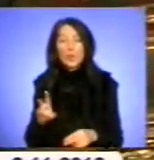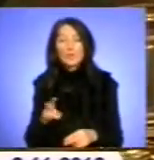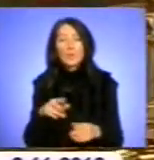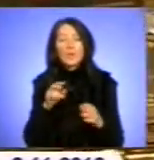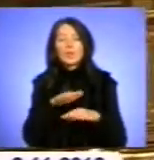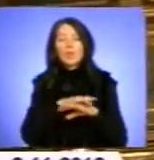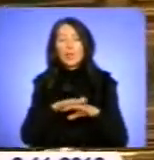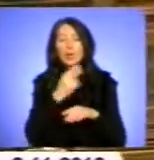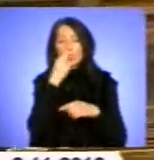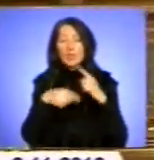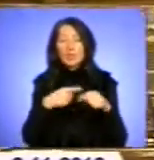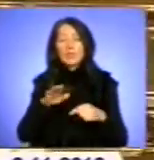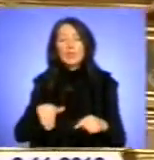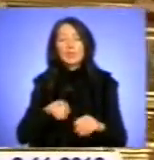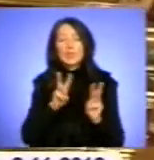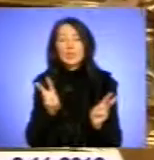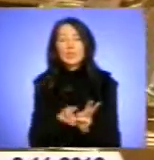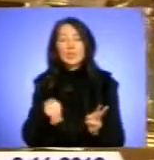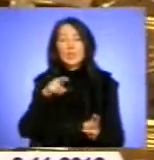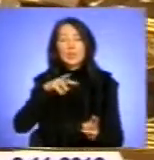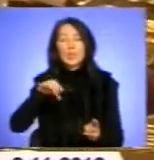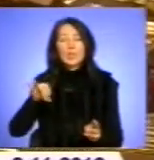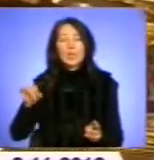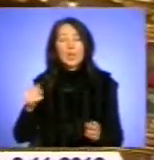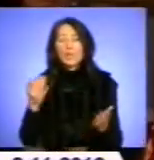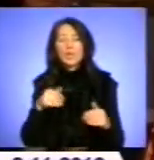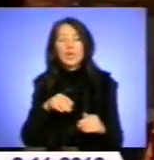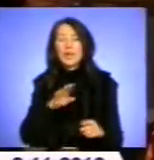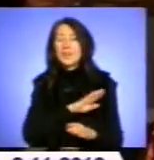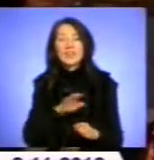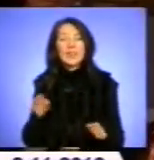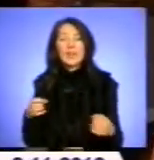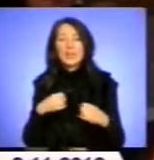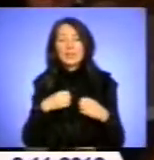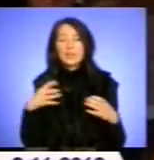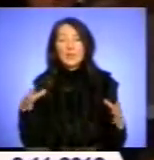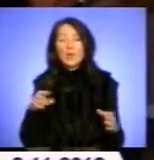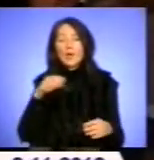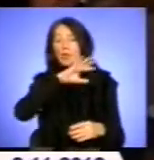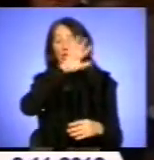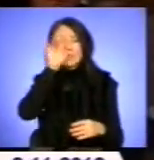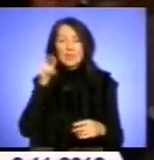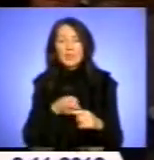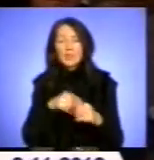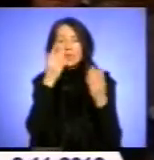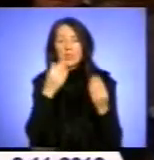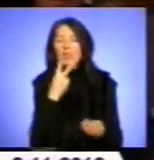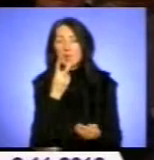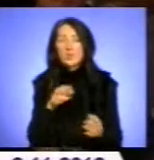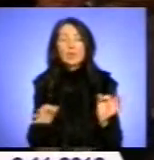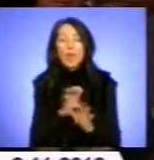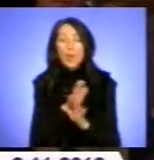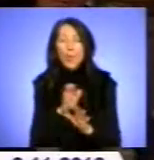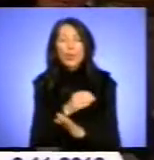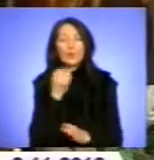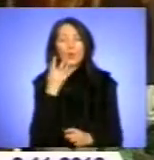народними традиціями після святого Дмитрія уже не справляли весіль. В цей день звертали увагу на погоду. Вважали, день на Дмитра без снігу